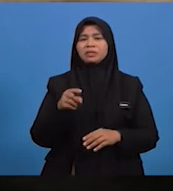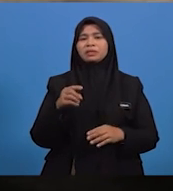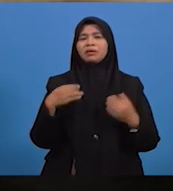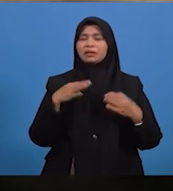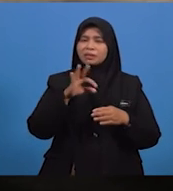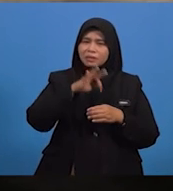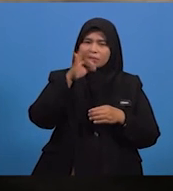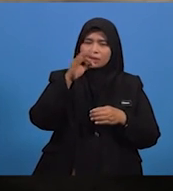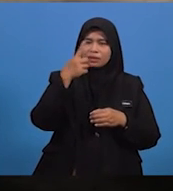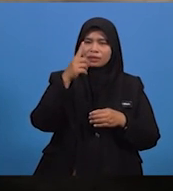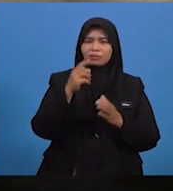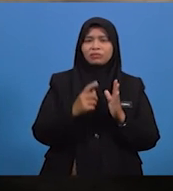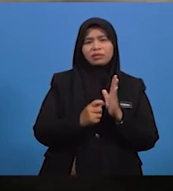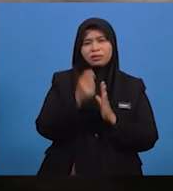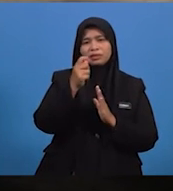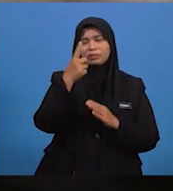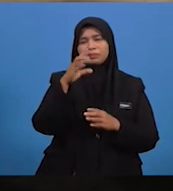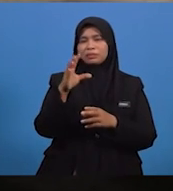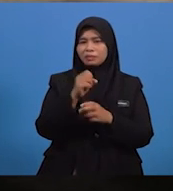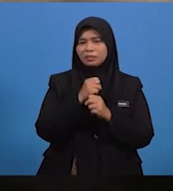tinggi dalam mencapai kejayaan.